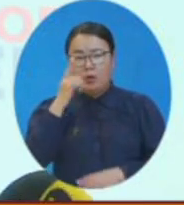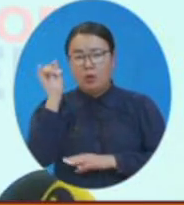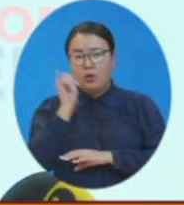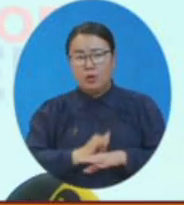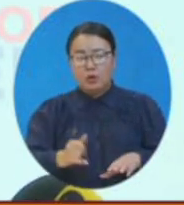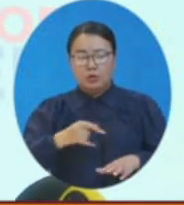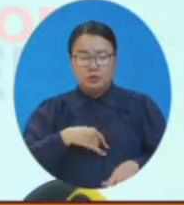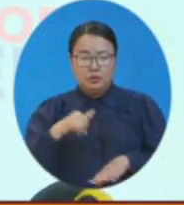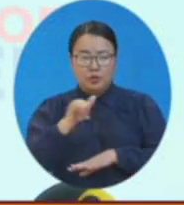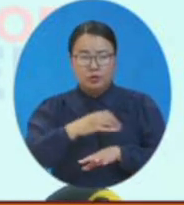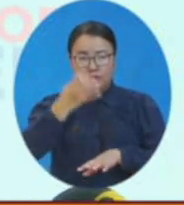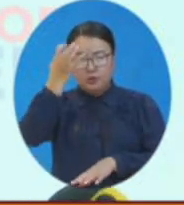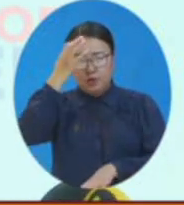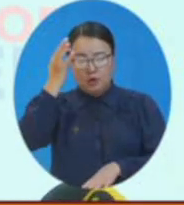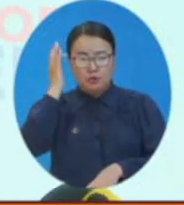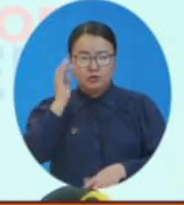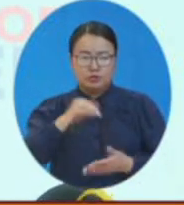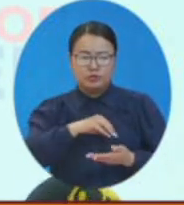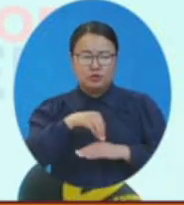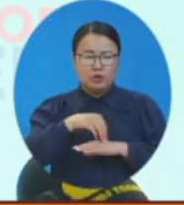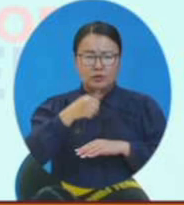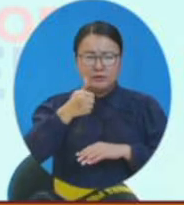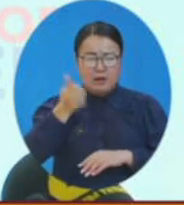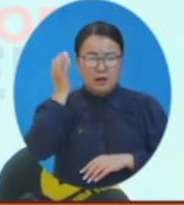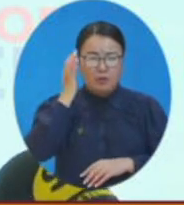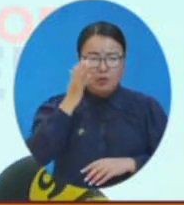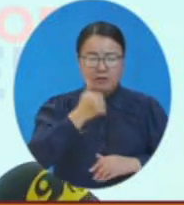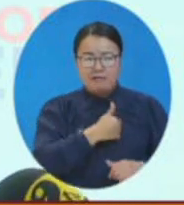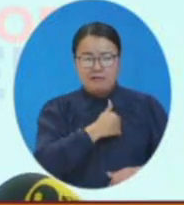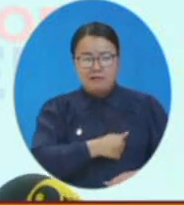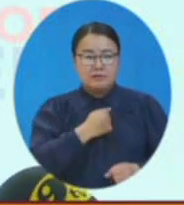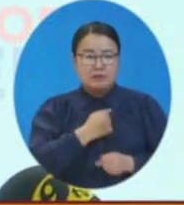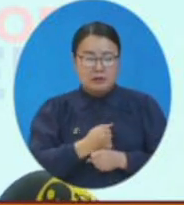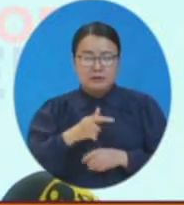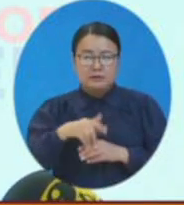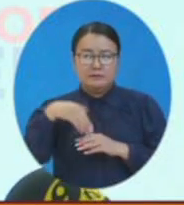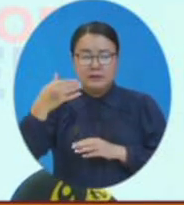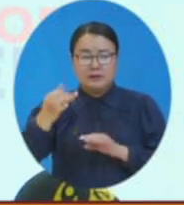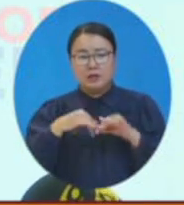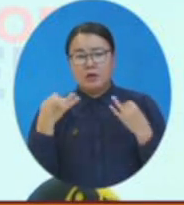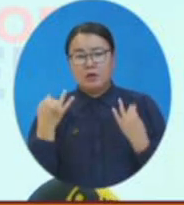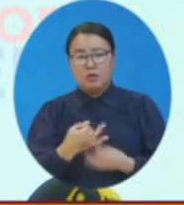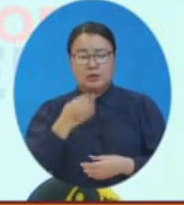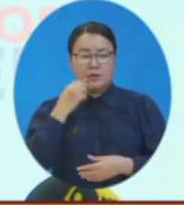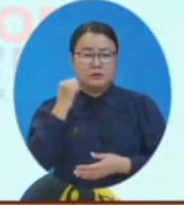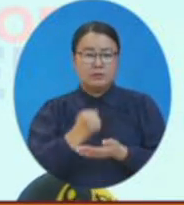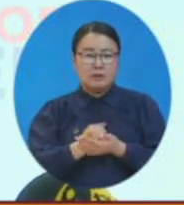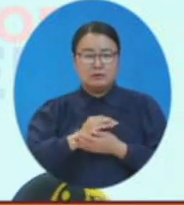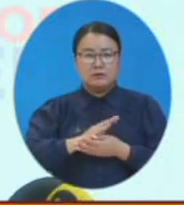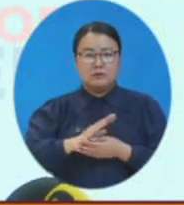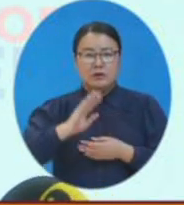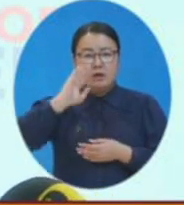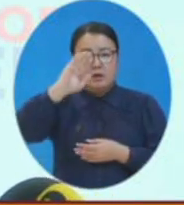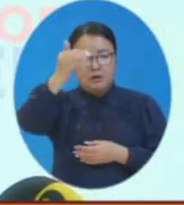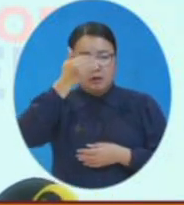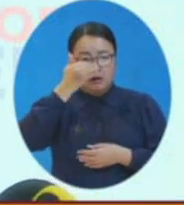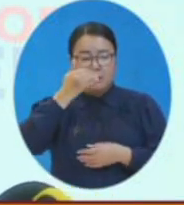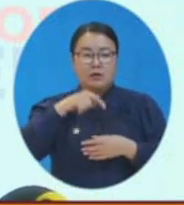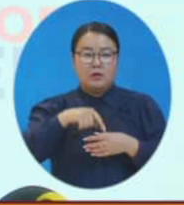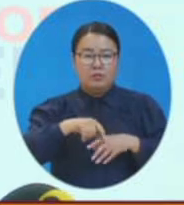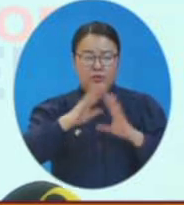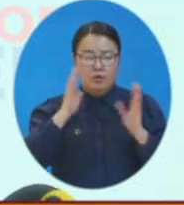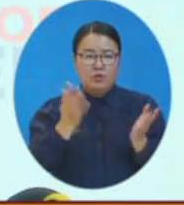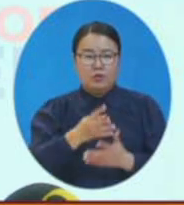төрийн тогтвортой байдлыг хангаж ажиллах гэж ажилла. Цаашлаа өнөөдөр их хурлаас батлсан алсын хараа тухцааны бодлого бол бүхэлдээ л